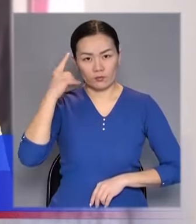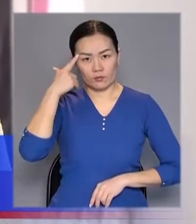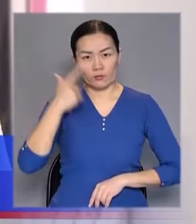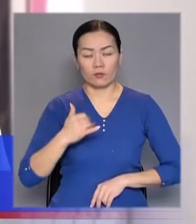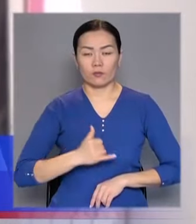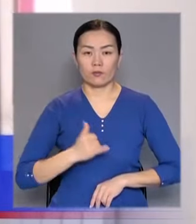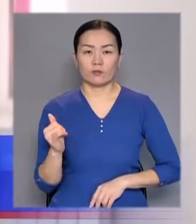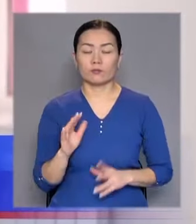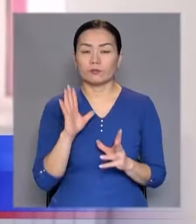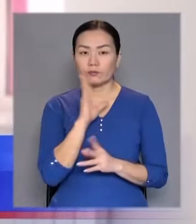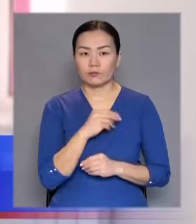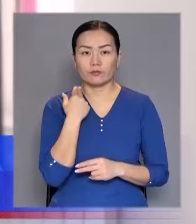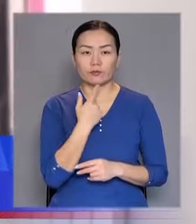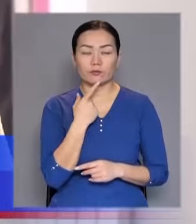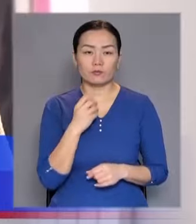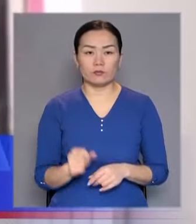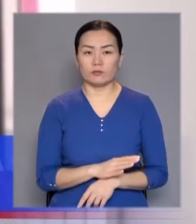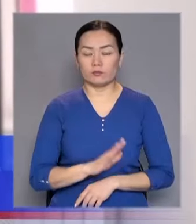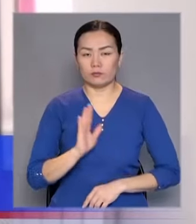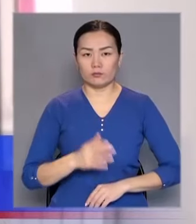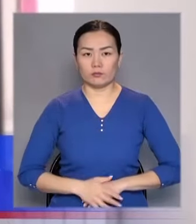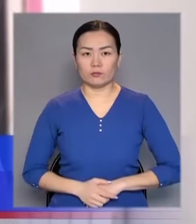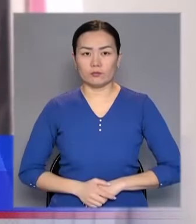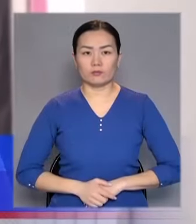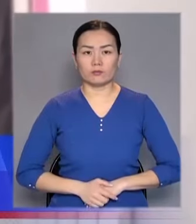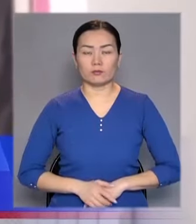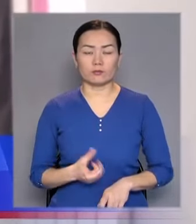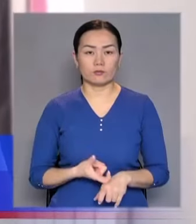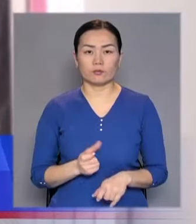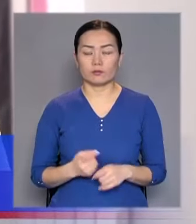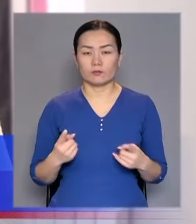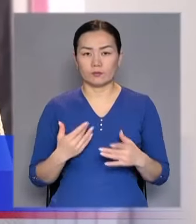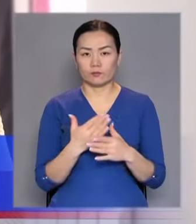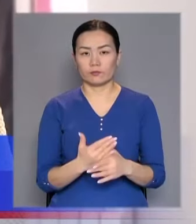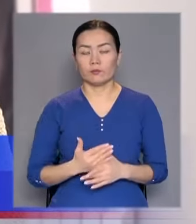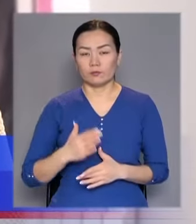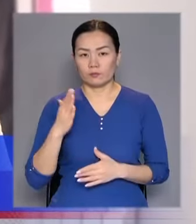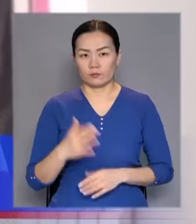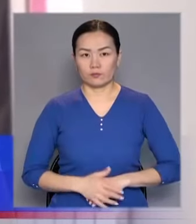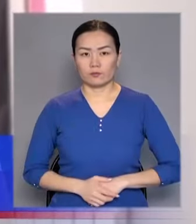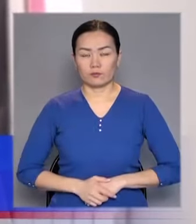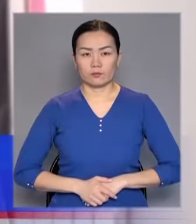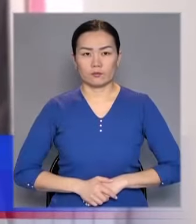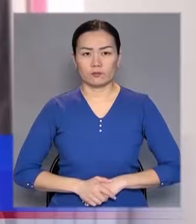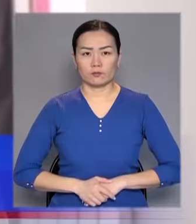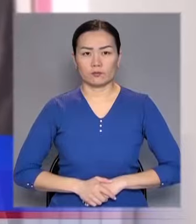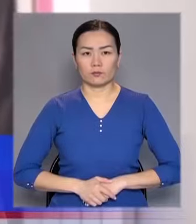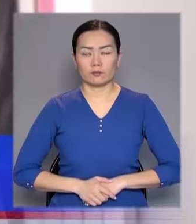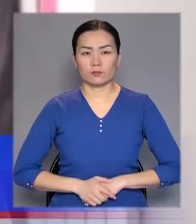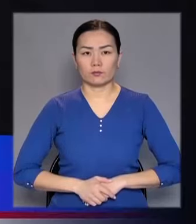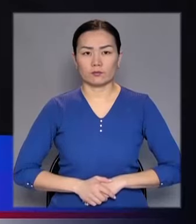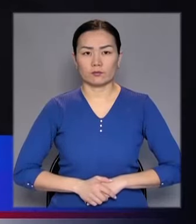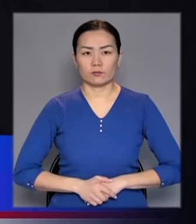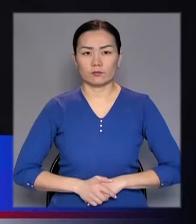жетілдіреді, ағылшын тілін деңгейін жақсартады. Бұл деген өте үлкен көмек деп ойлаймын мемлекет тарапынан біздің